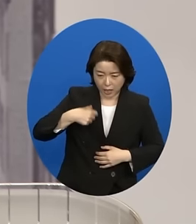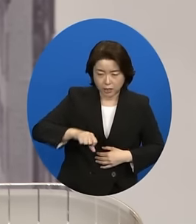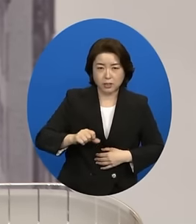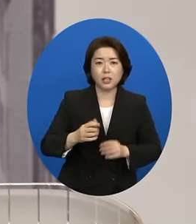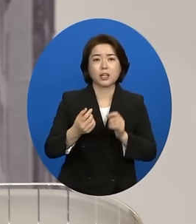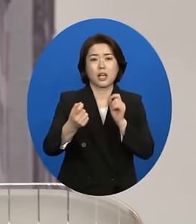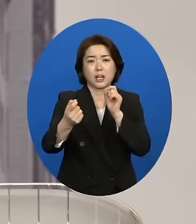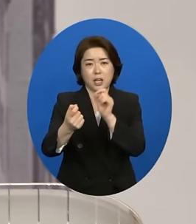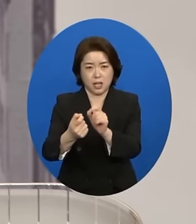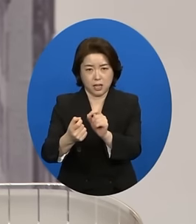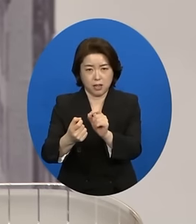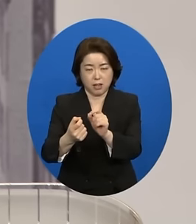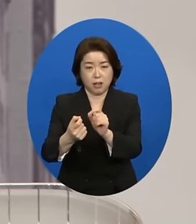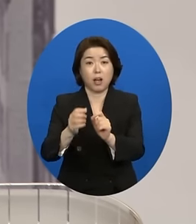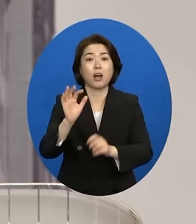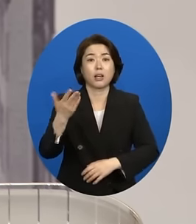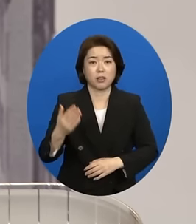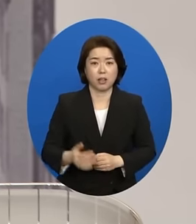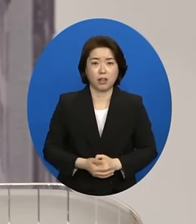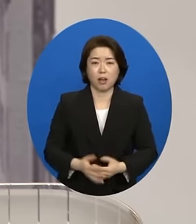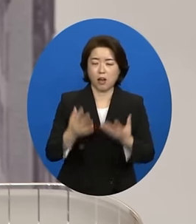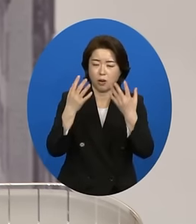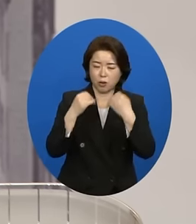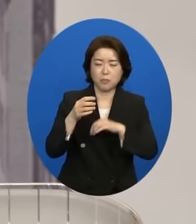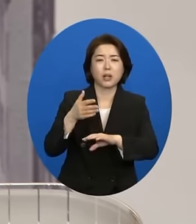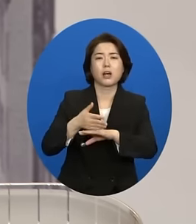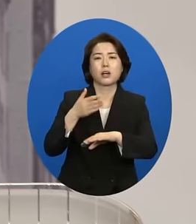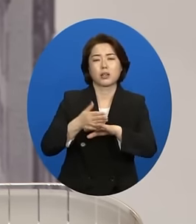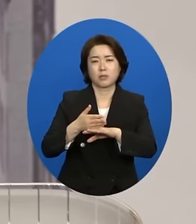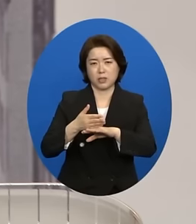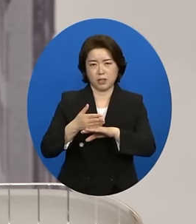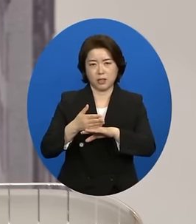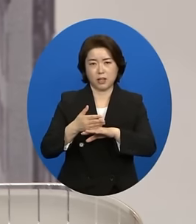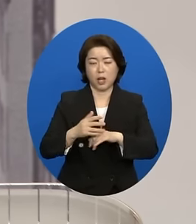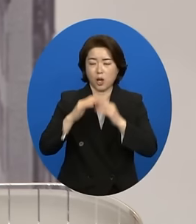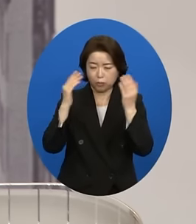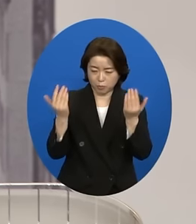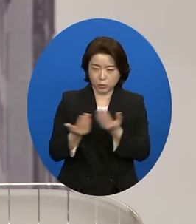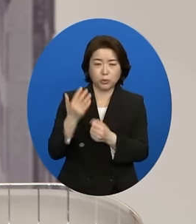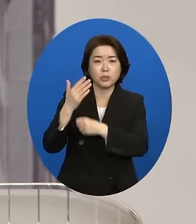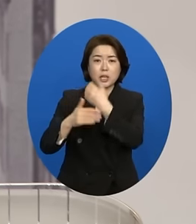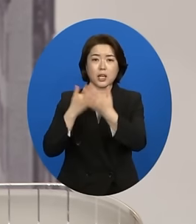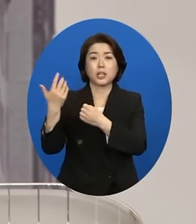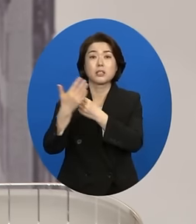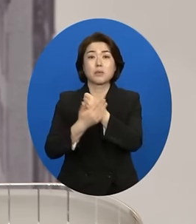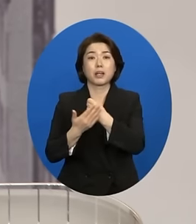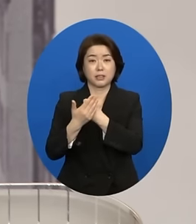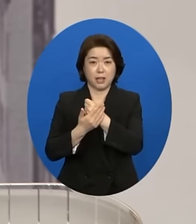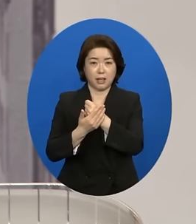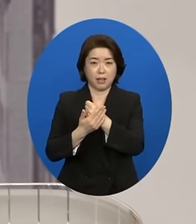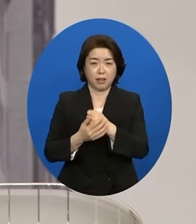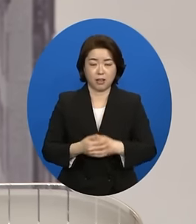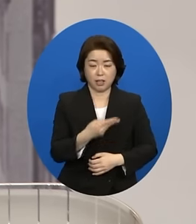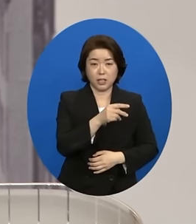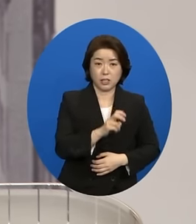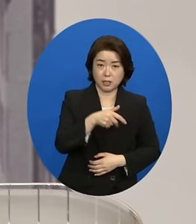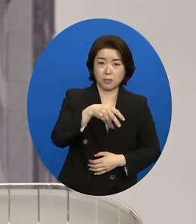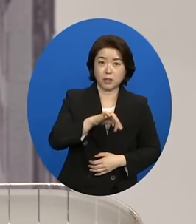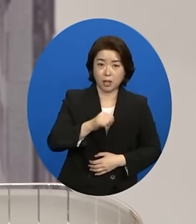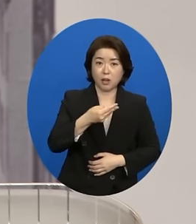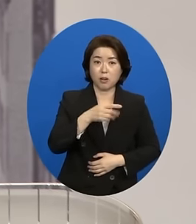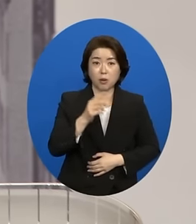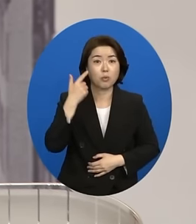더 가까이 가게 되었습니다. 얼마나 감사한지 모든 것이 하나님의 은혜입니다. 팀켈러 목사님이